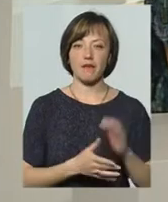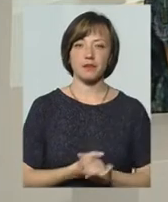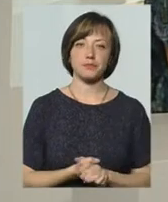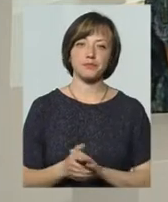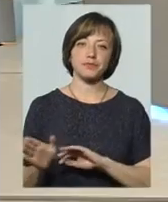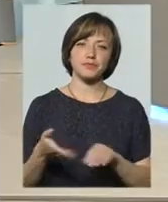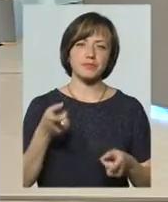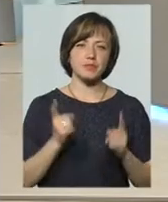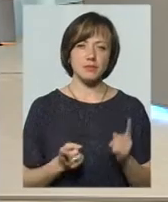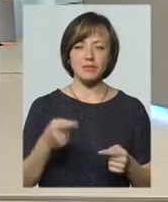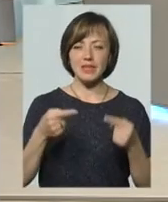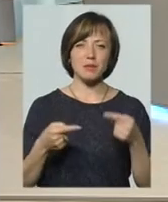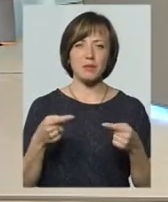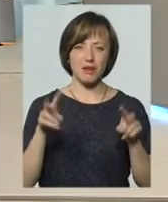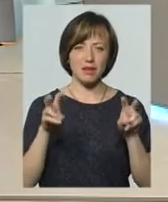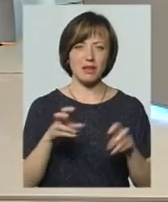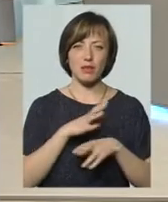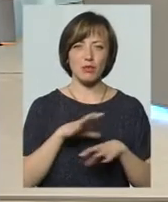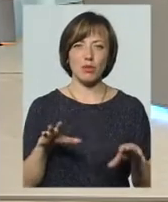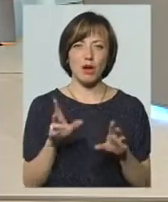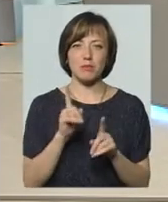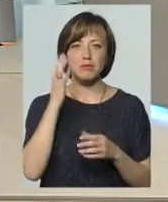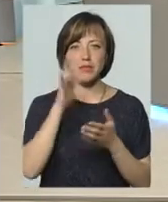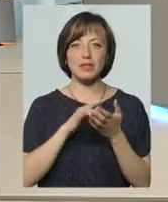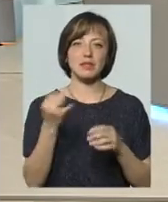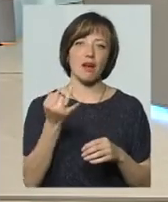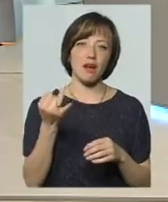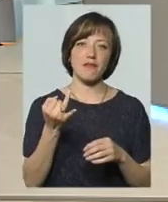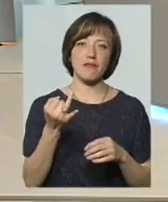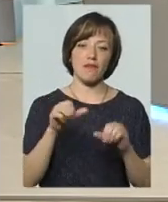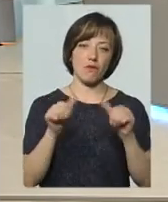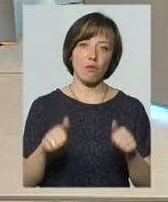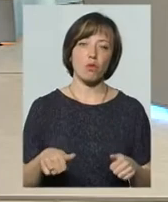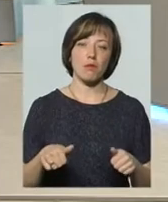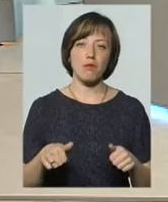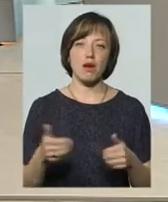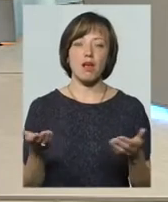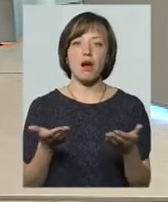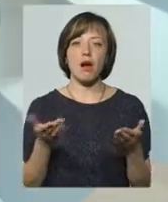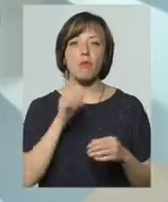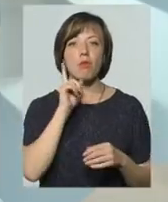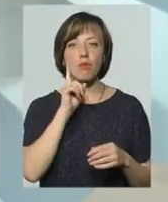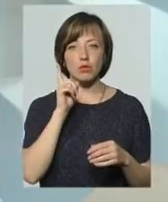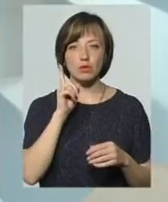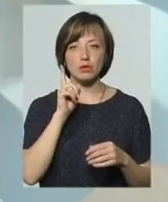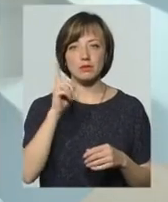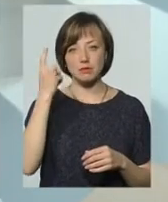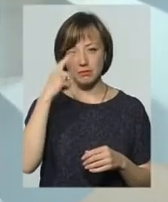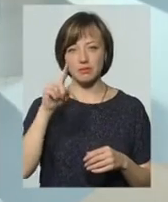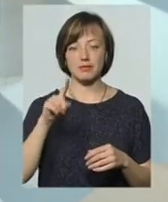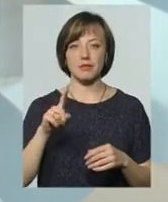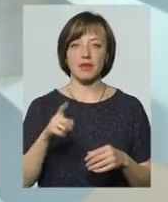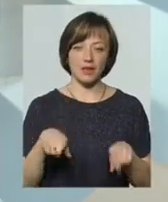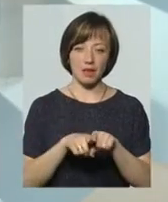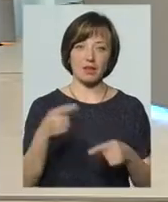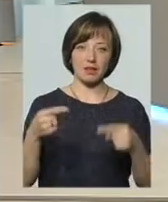дебати для нас не була якась як самоціль, як мета, це просто була цікава інтерактивна форма, яка молодь, да, закликає. Ну, завжди в такій